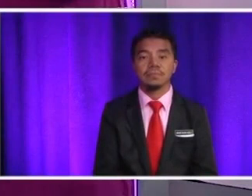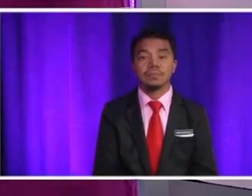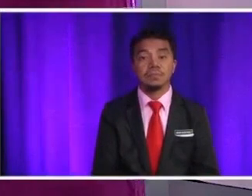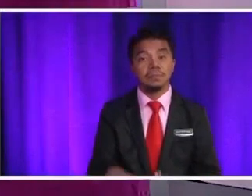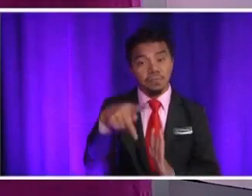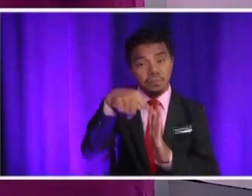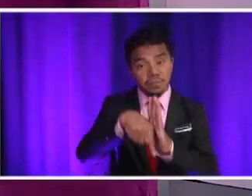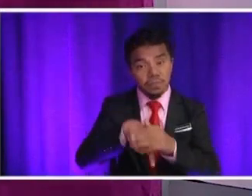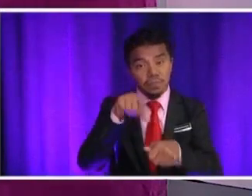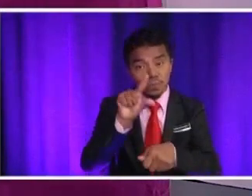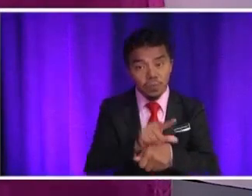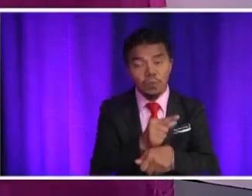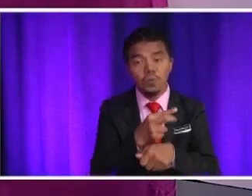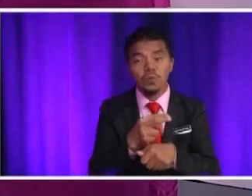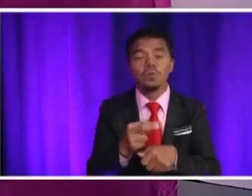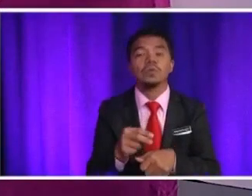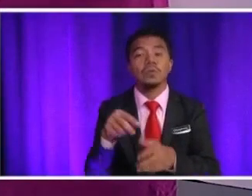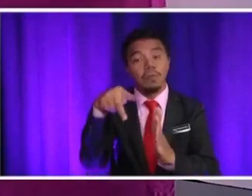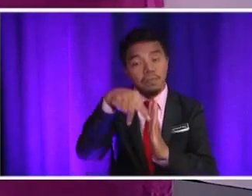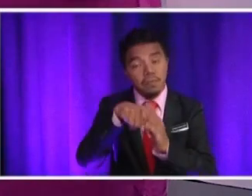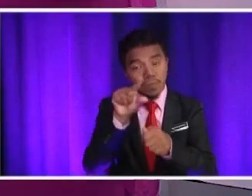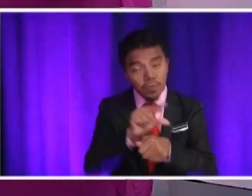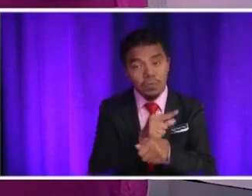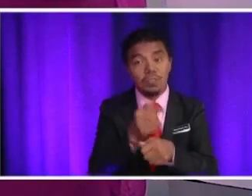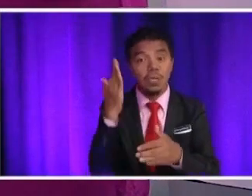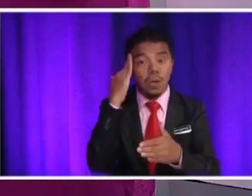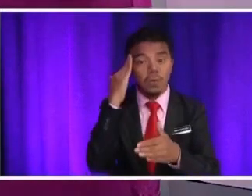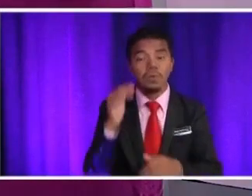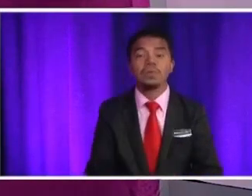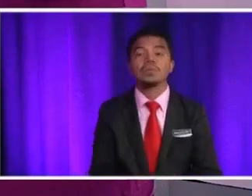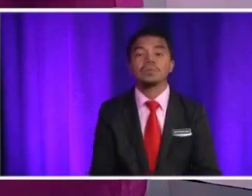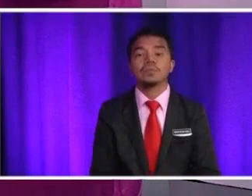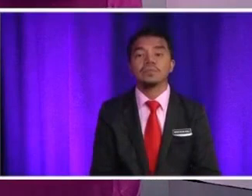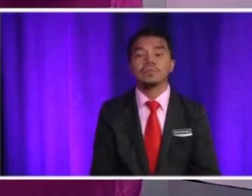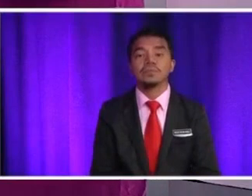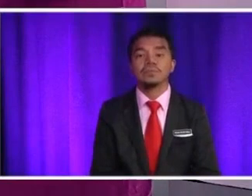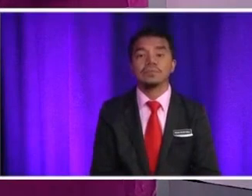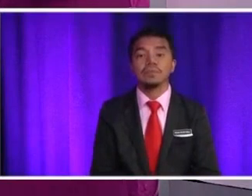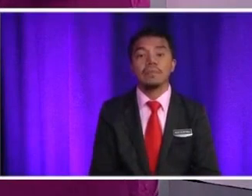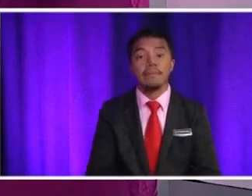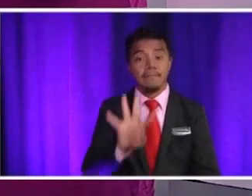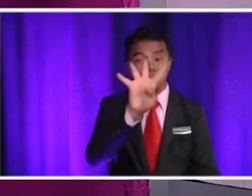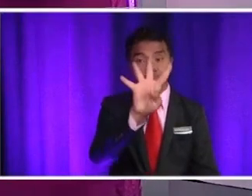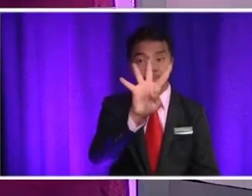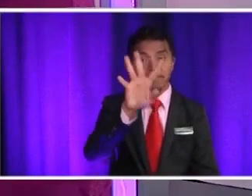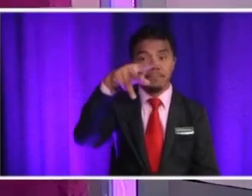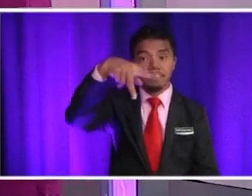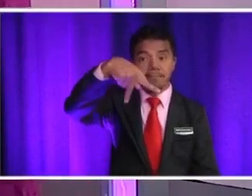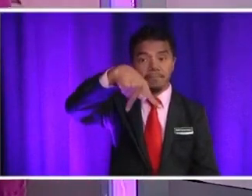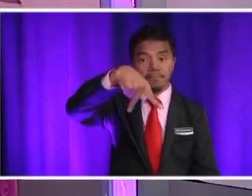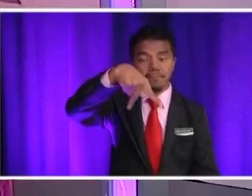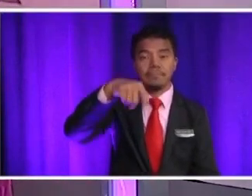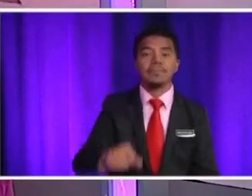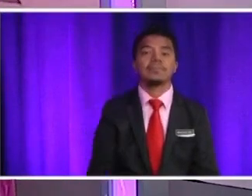pengguna atau pelanggan mengetahui produk kita. Dan elemen pemasaran ni ada 4P. Yang mana 4P ni adalah dalam bahasa